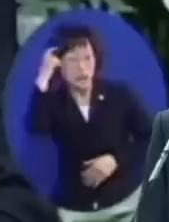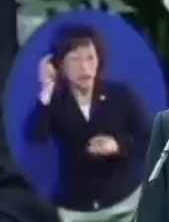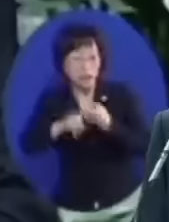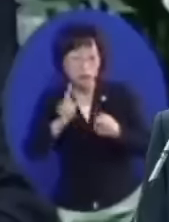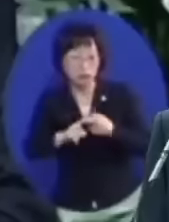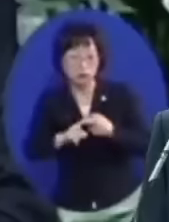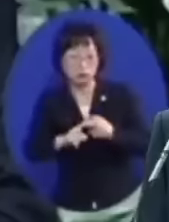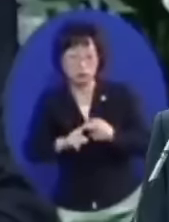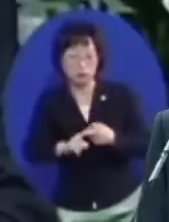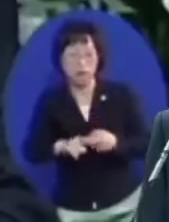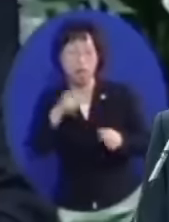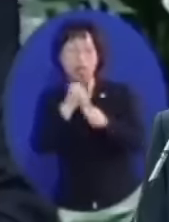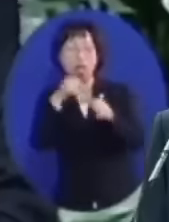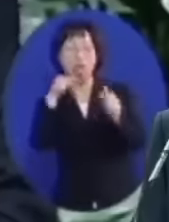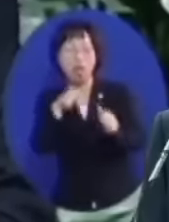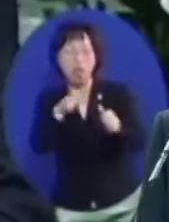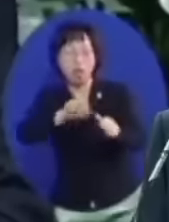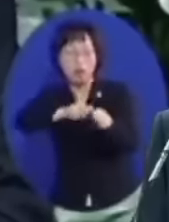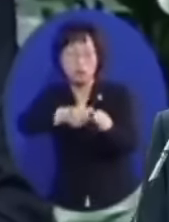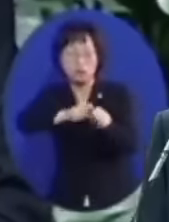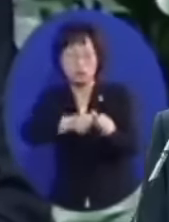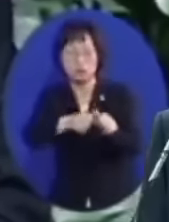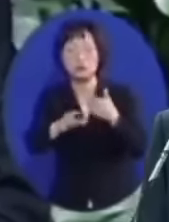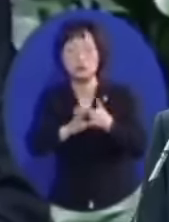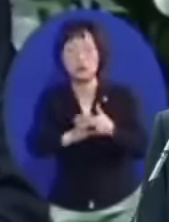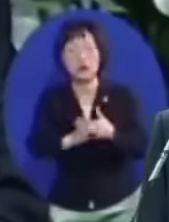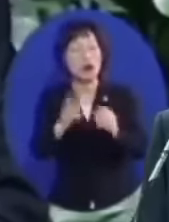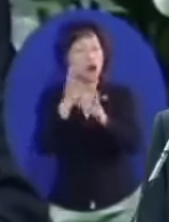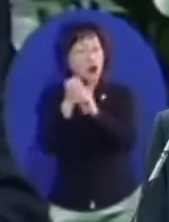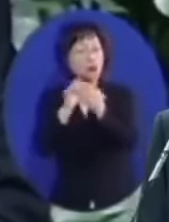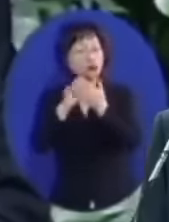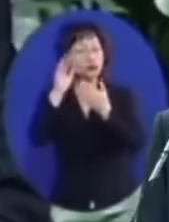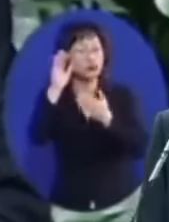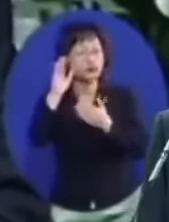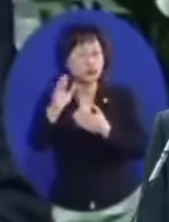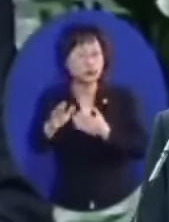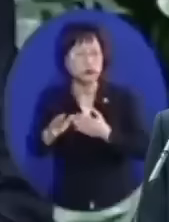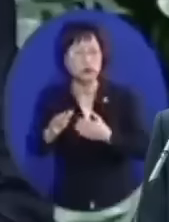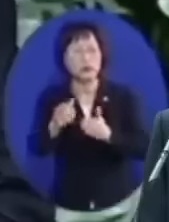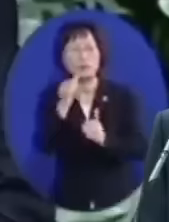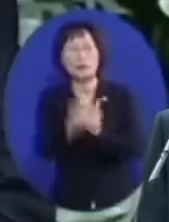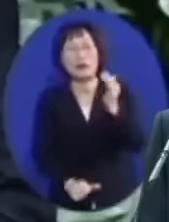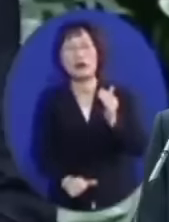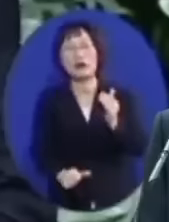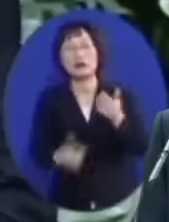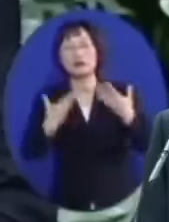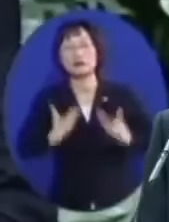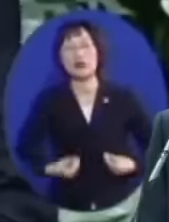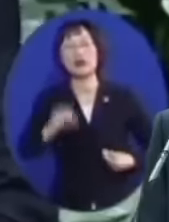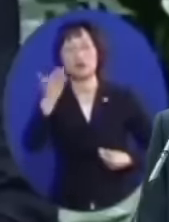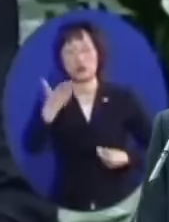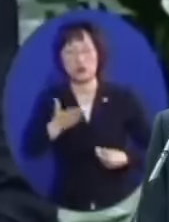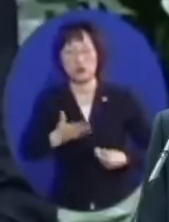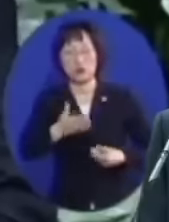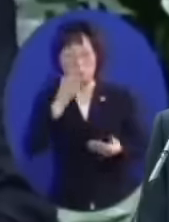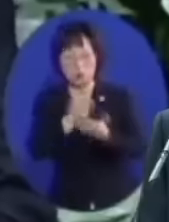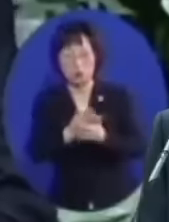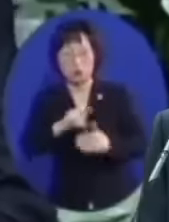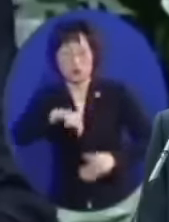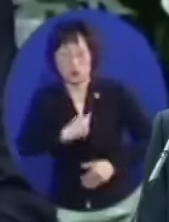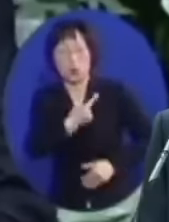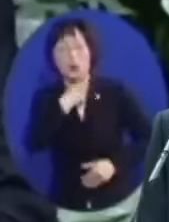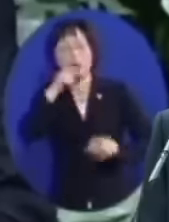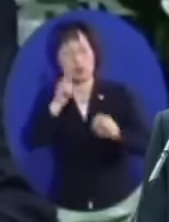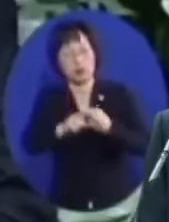틀을 만들어서 억지로 집어넣으면 얼마 안 가서 다 낭패와 실망을 당하고 마는 것입니다. 자발적으로 할 수 있도록 해야